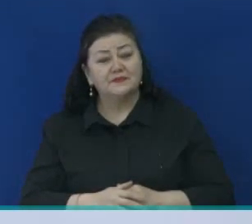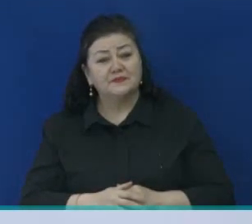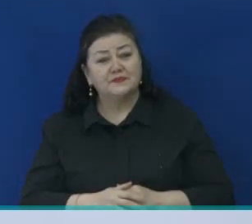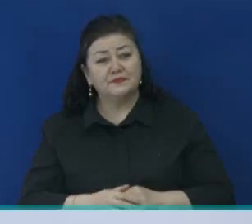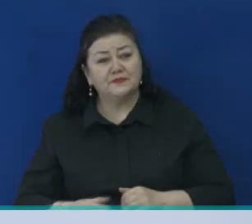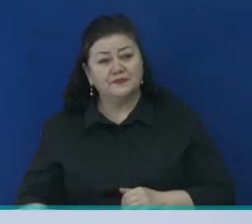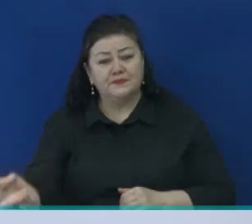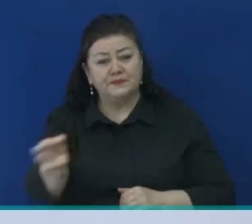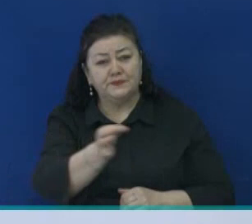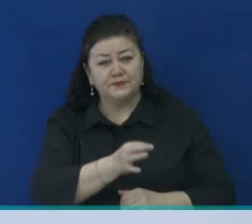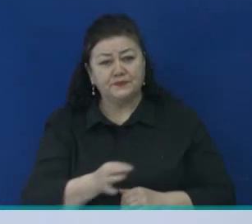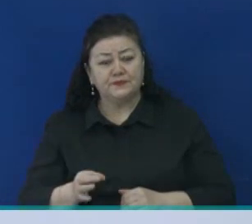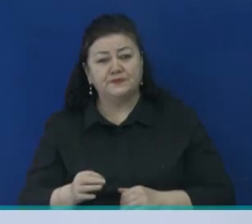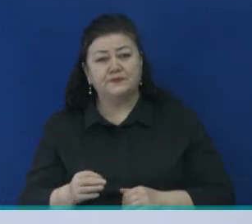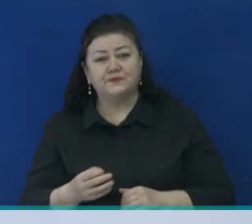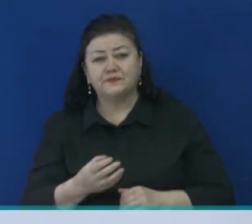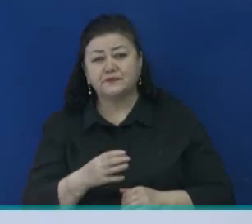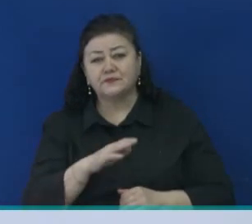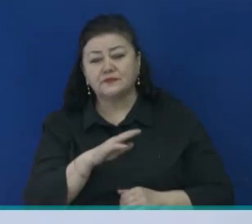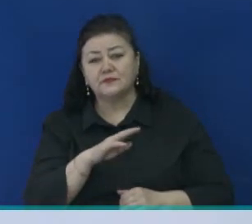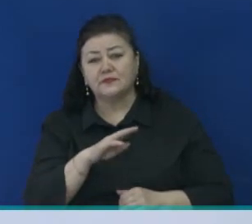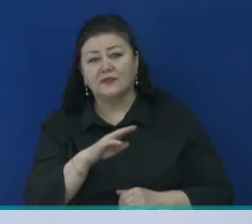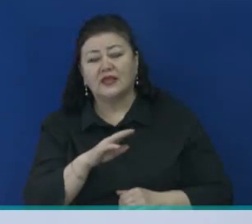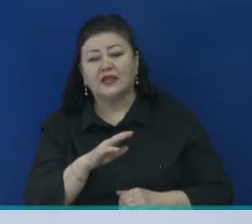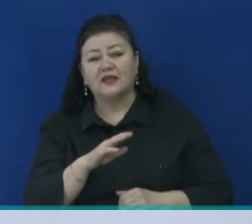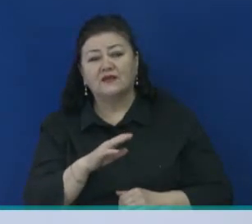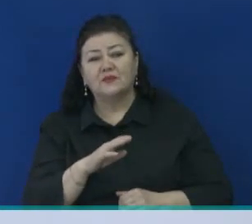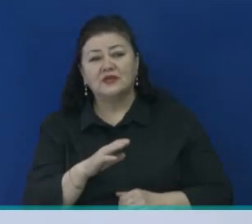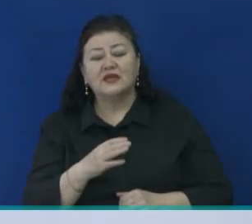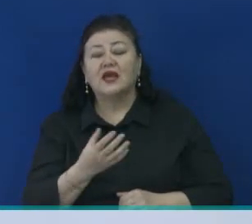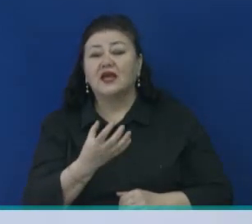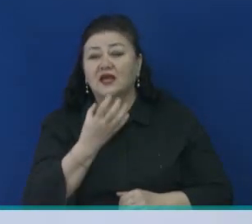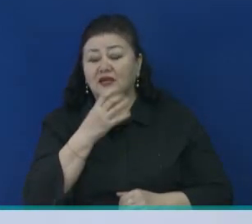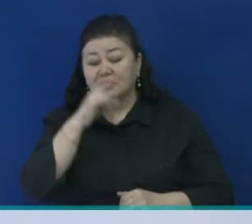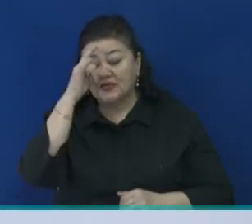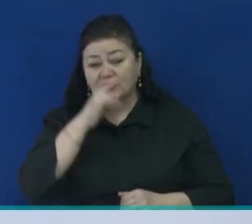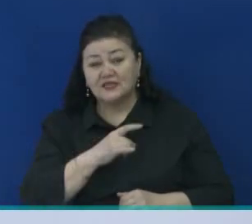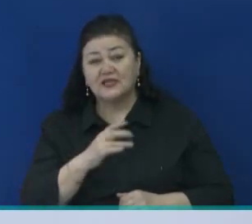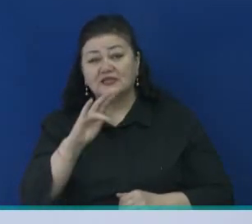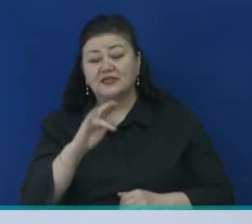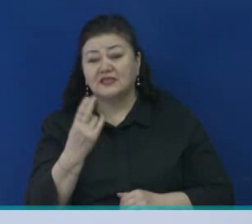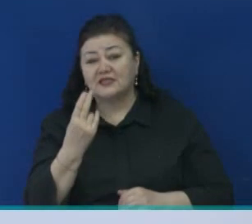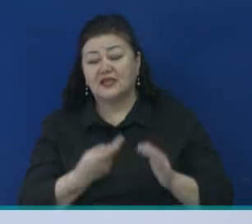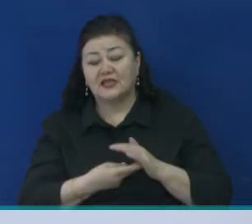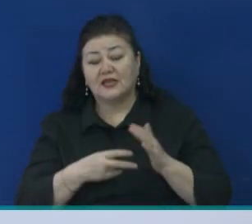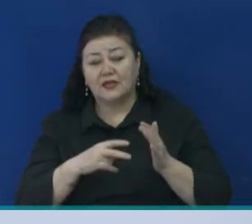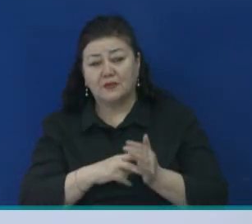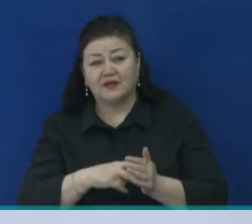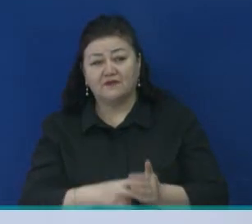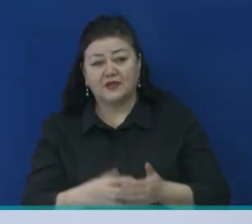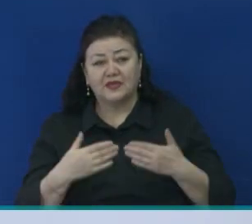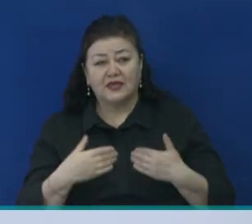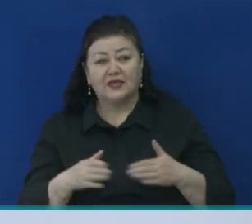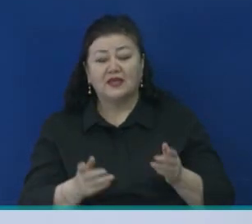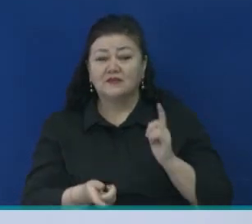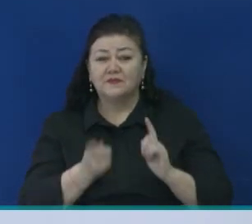Өңірлік коммуникациялар қызметінде Абай облысындағы «Жасыл Қазақстан» ұлттық жобасын іске асыру тақырыбында брифинг өтті.